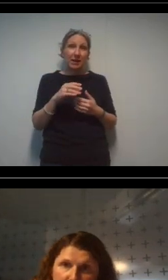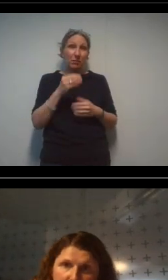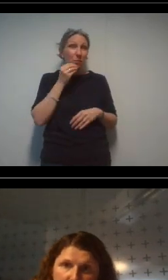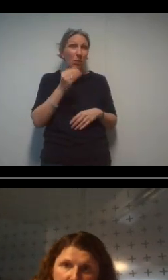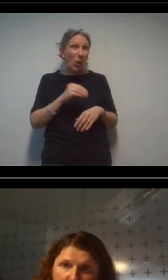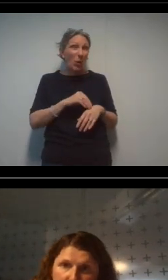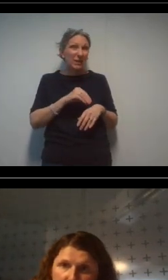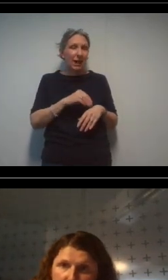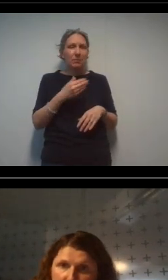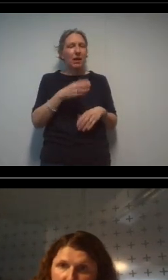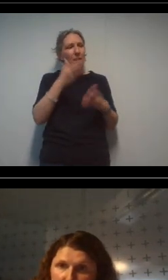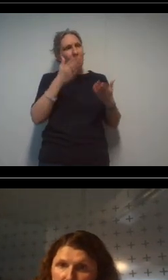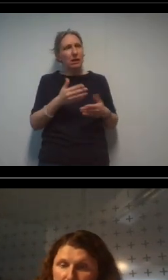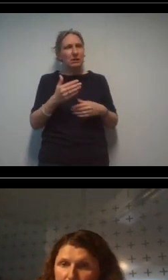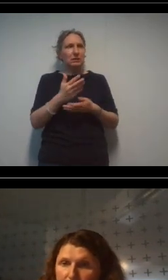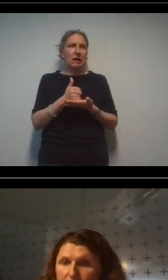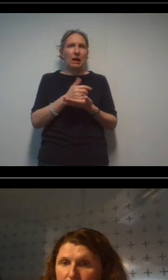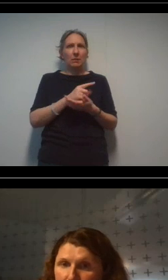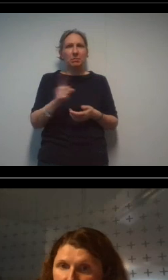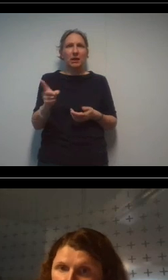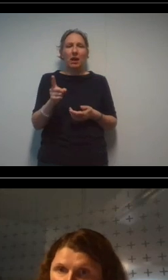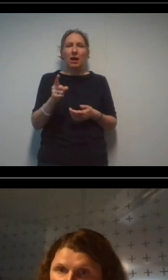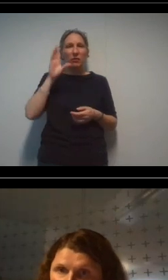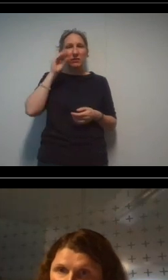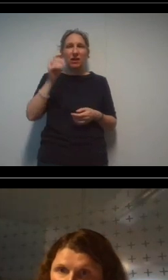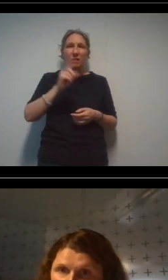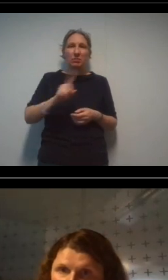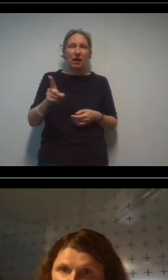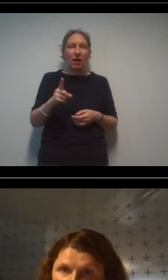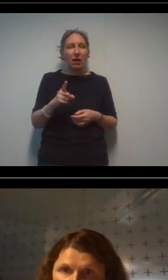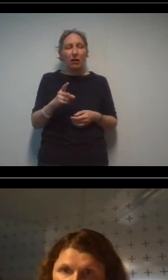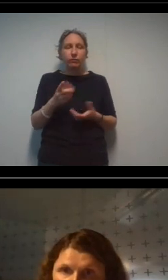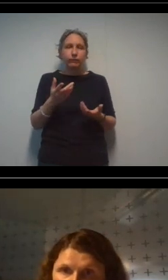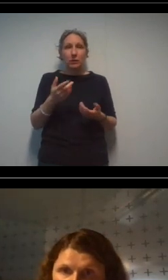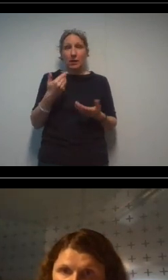soit des salariés et des professionnels, eh bien, ça a tout son...